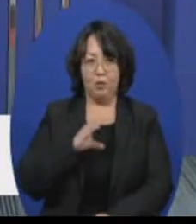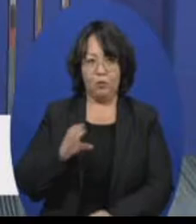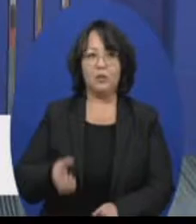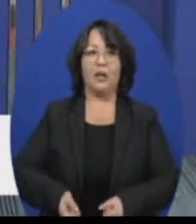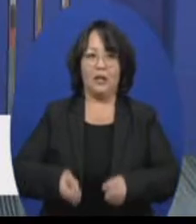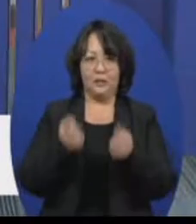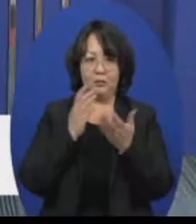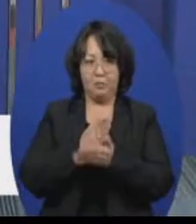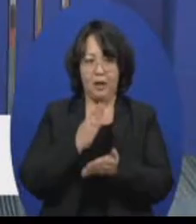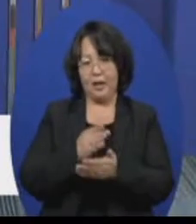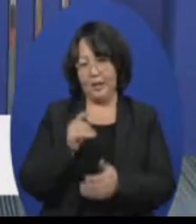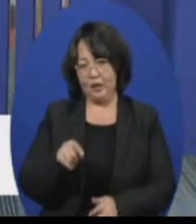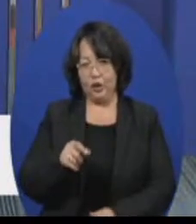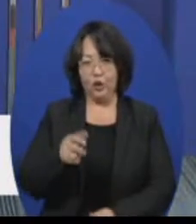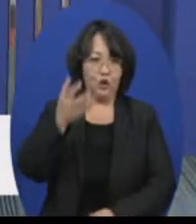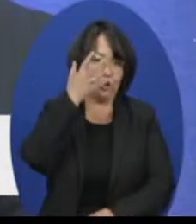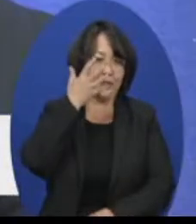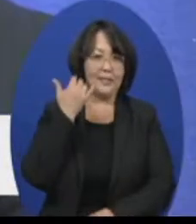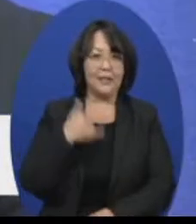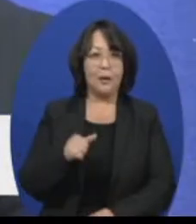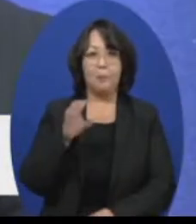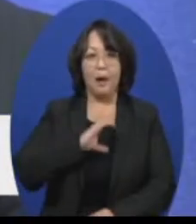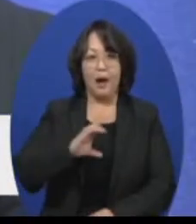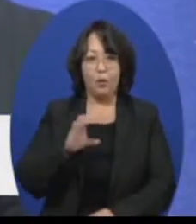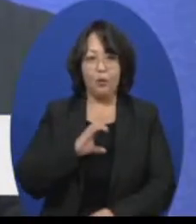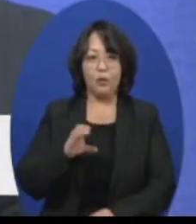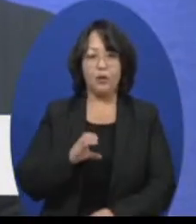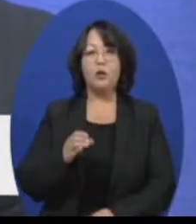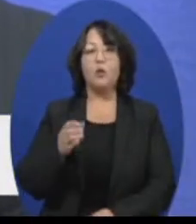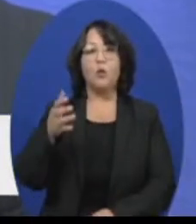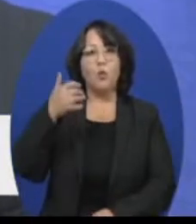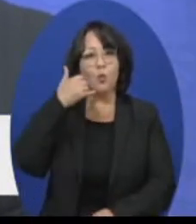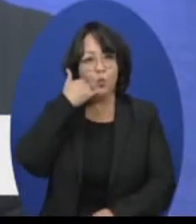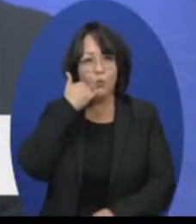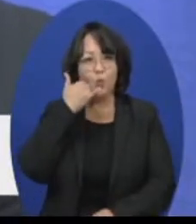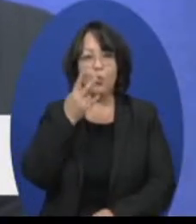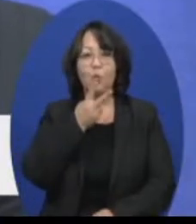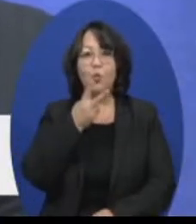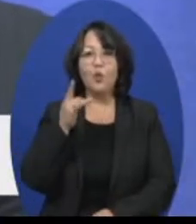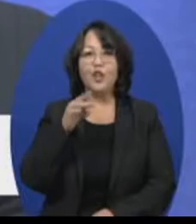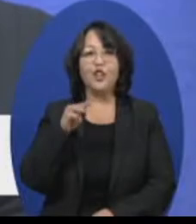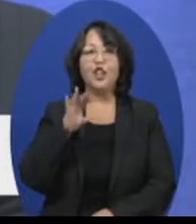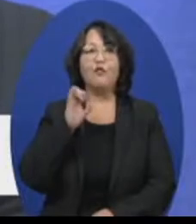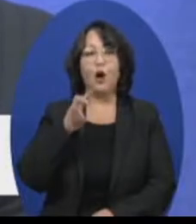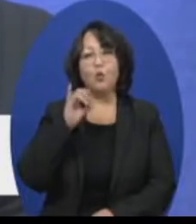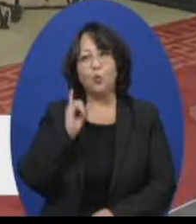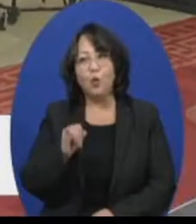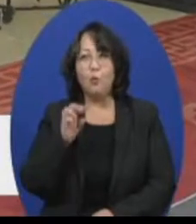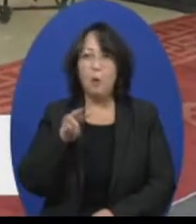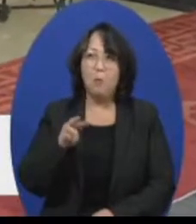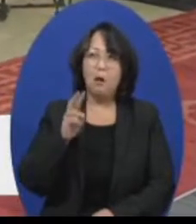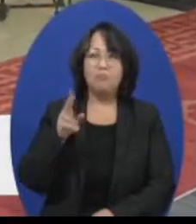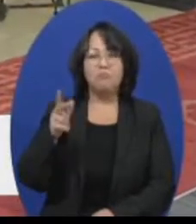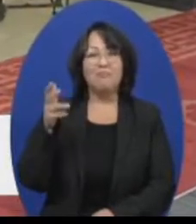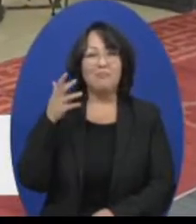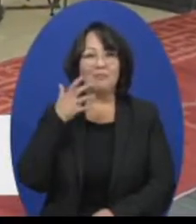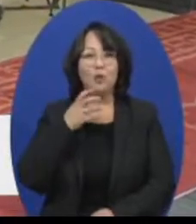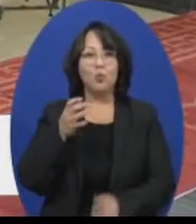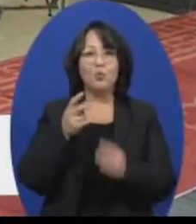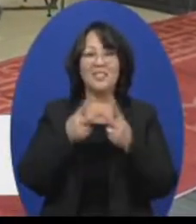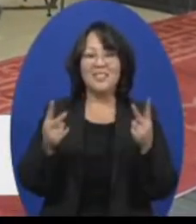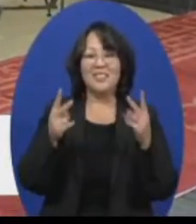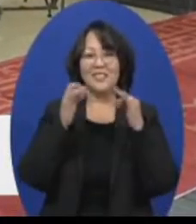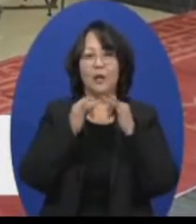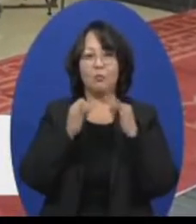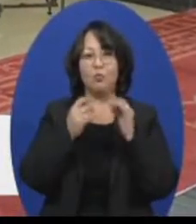байгууллагууд гаргасан байна. Энэ удаа төрийн зарим байгууллага болон үүрэн телефоны операторууд үндэсний цахим үйлчилгээний системд